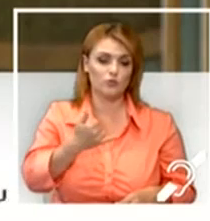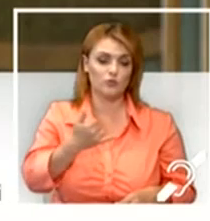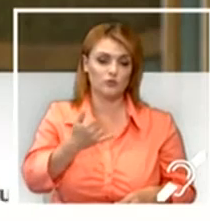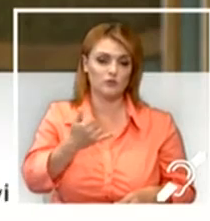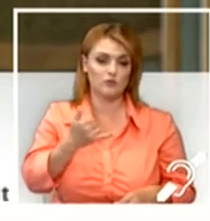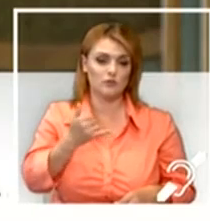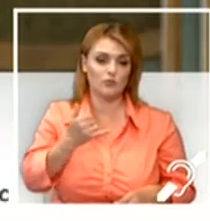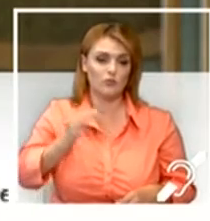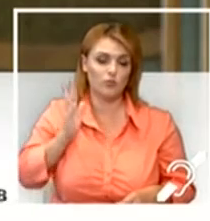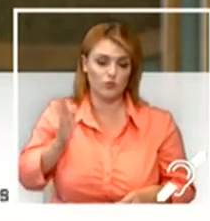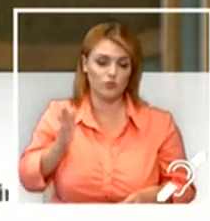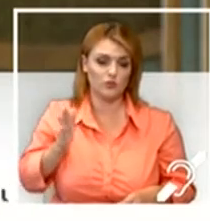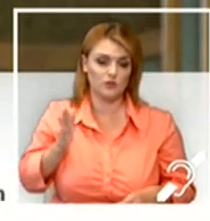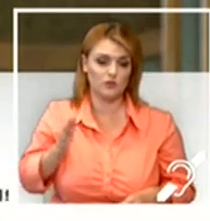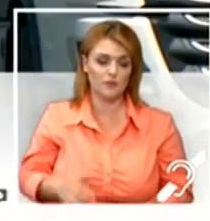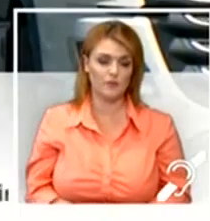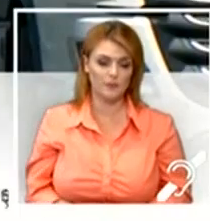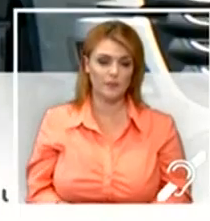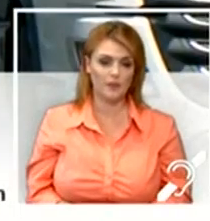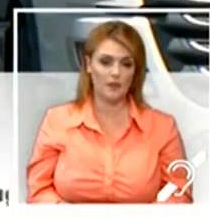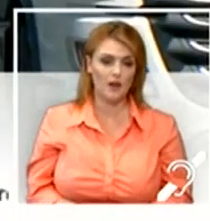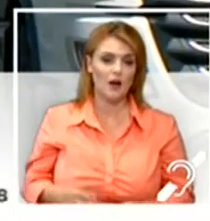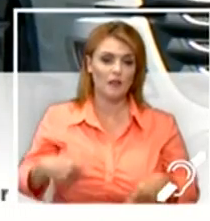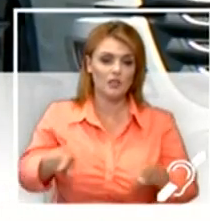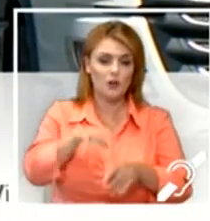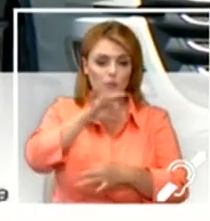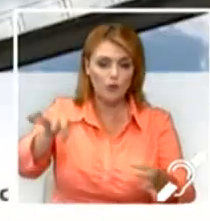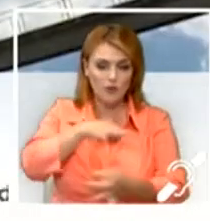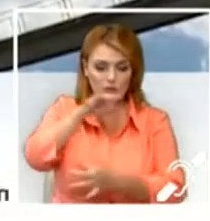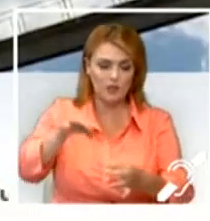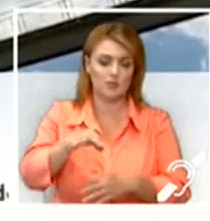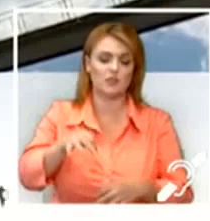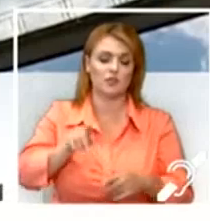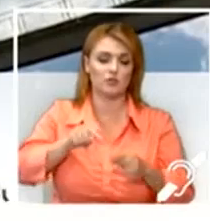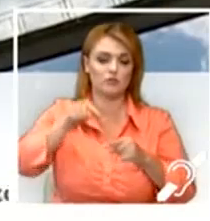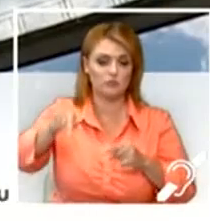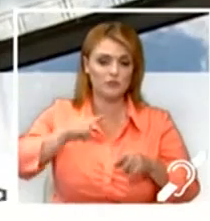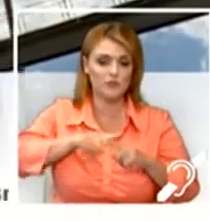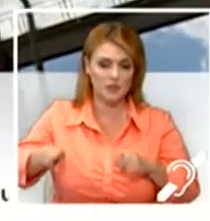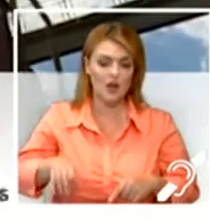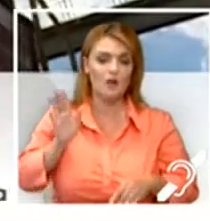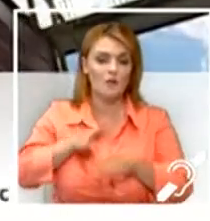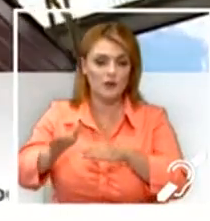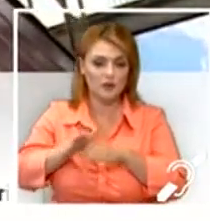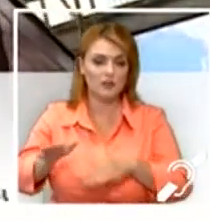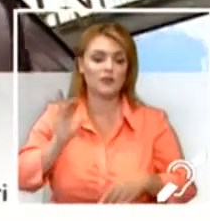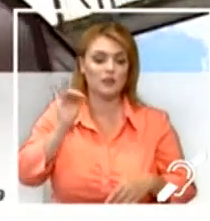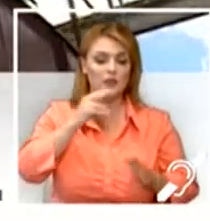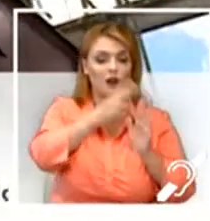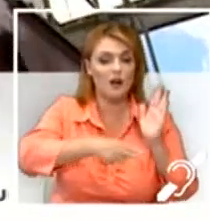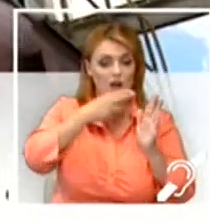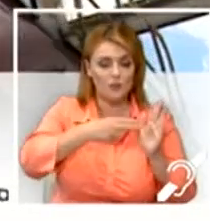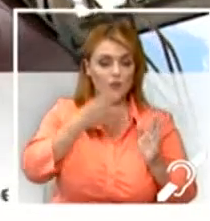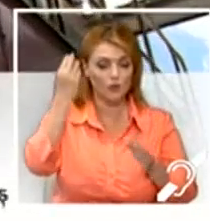vamale zonele de așteptare cu formarea rândurilor electronice. Un proiect de fluidizare a traficului de mărfuri va fi implementat și la calea ferată a